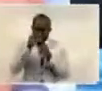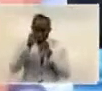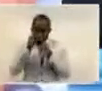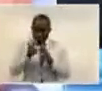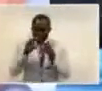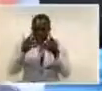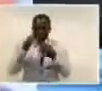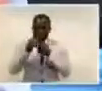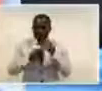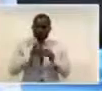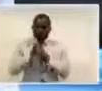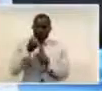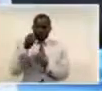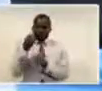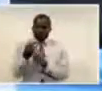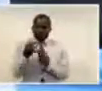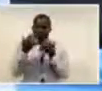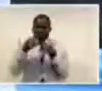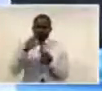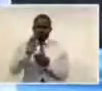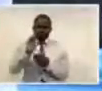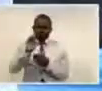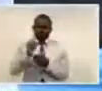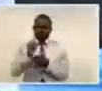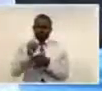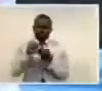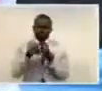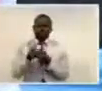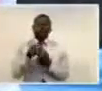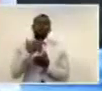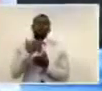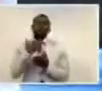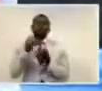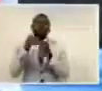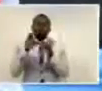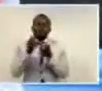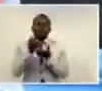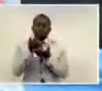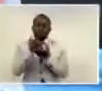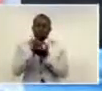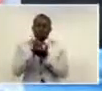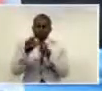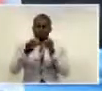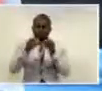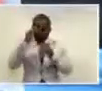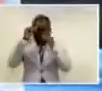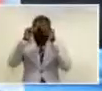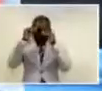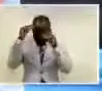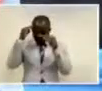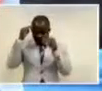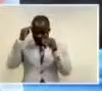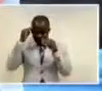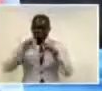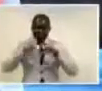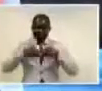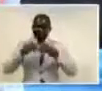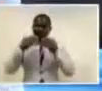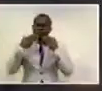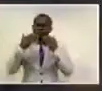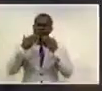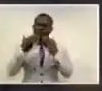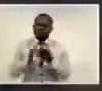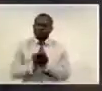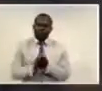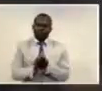ubu maze imyaka itatu ntangije bachelor degree nifuzaga ko nakomeza kwiga masters mwanyemere murakoze